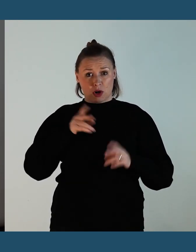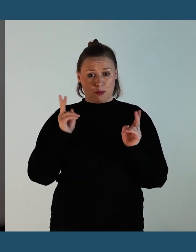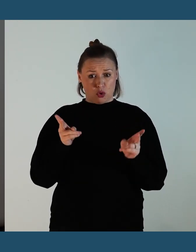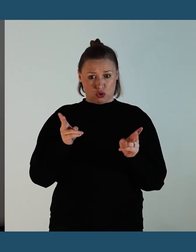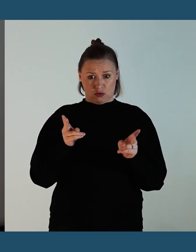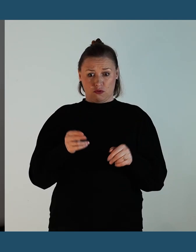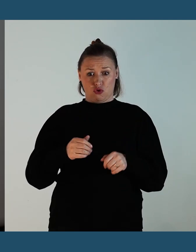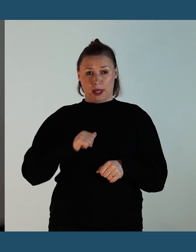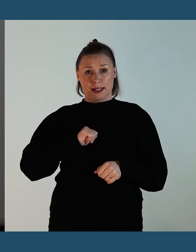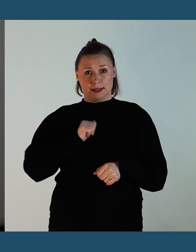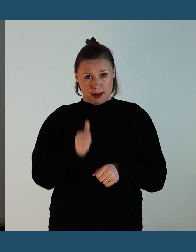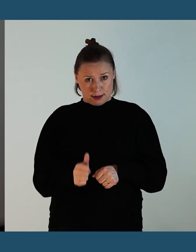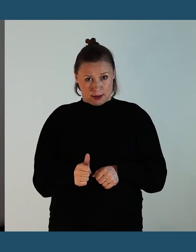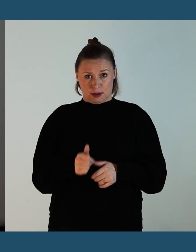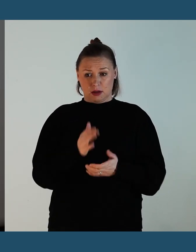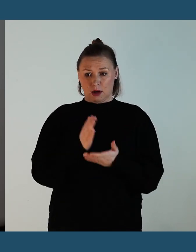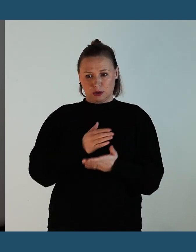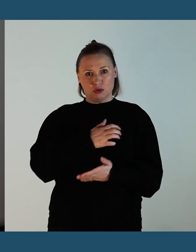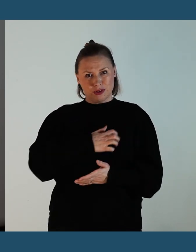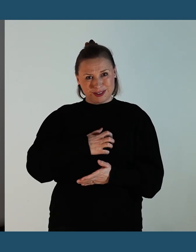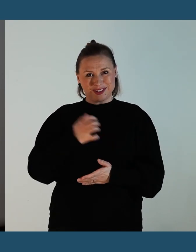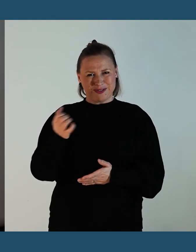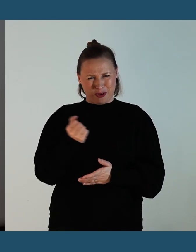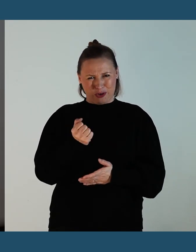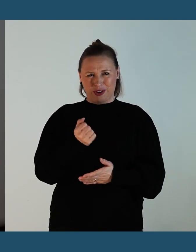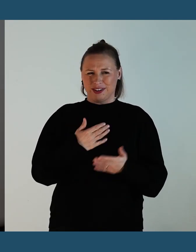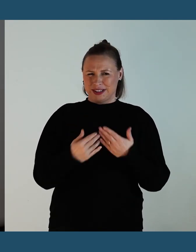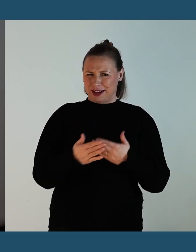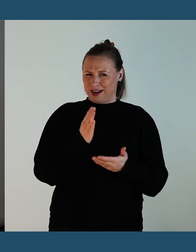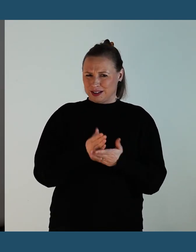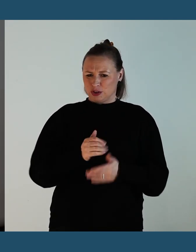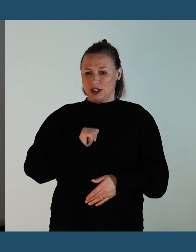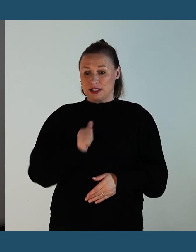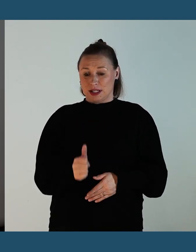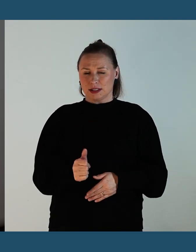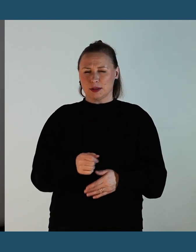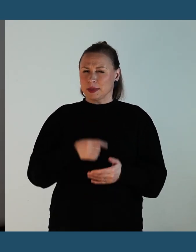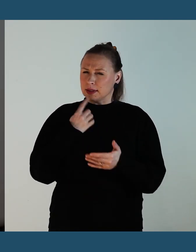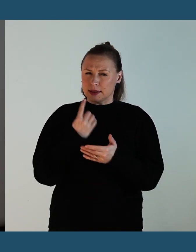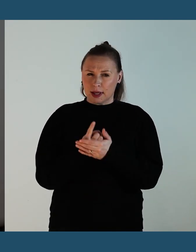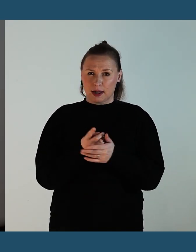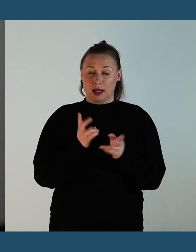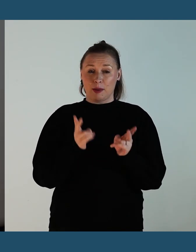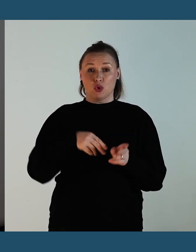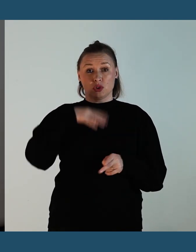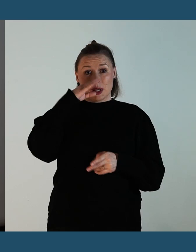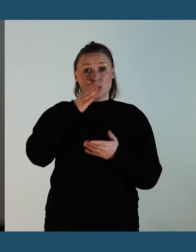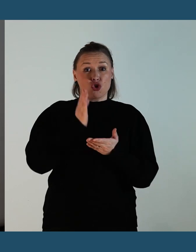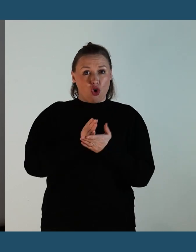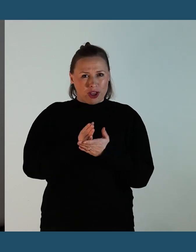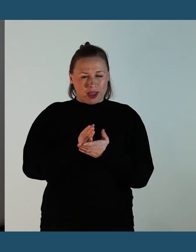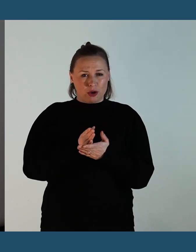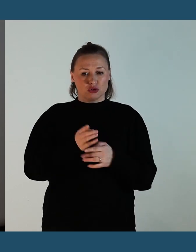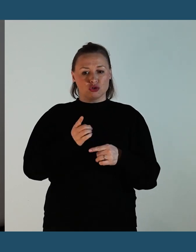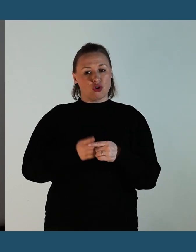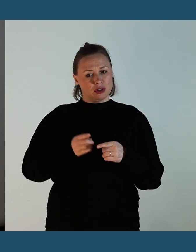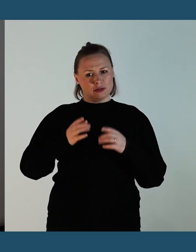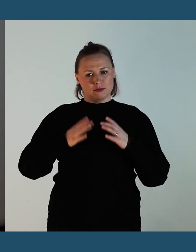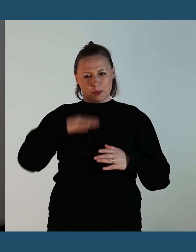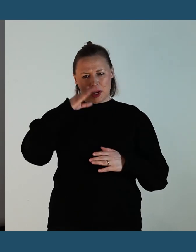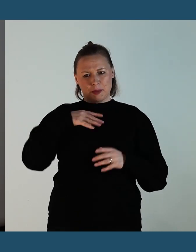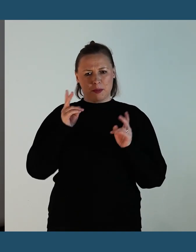on ihan äärettömän tärkeää. Ja se on myös ihmisoikeus, se vapaus, mitä myös vammaisille ihmisille